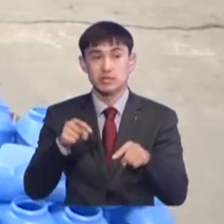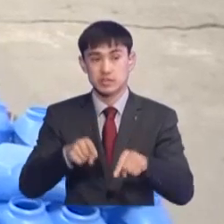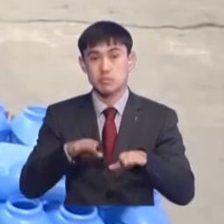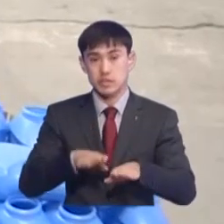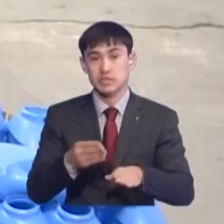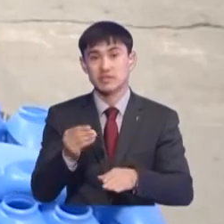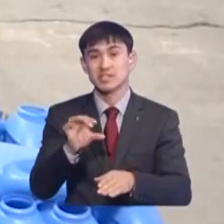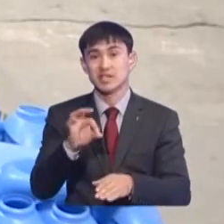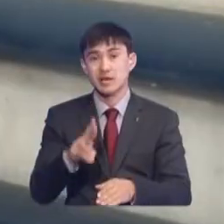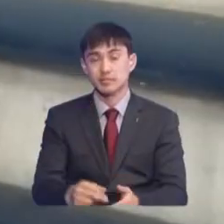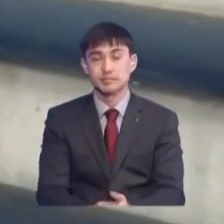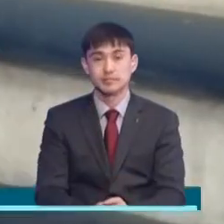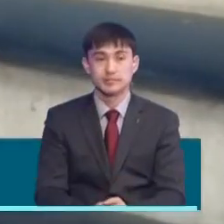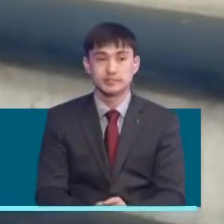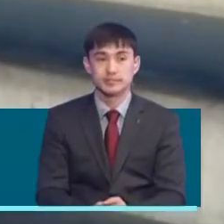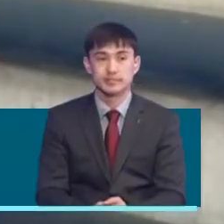местного